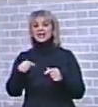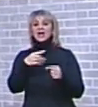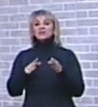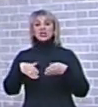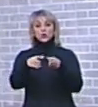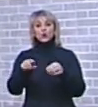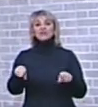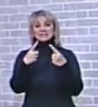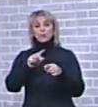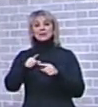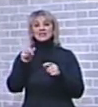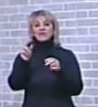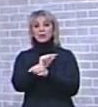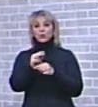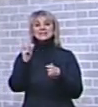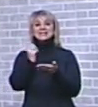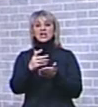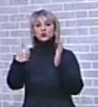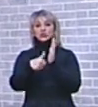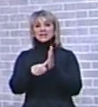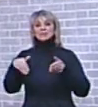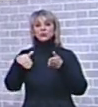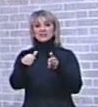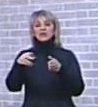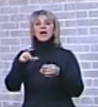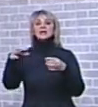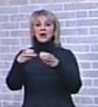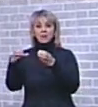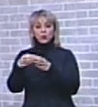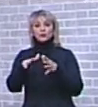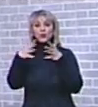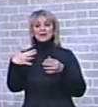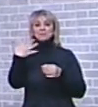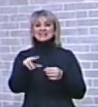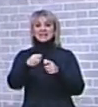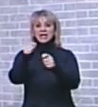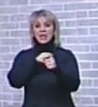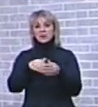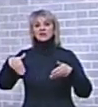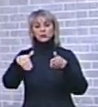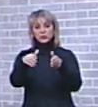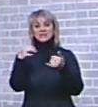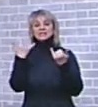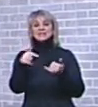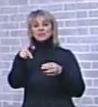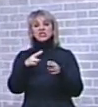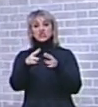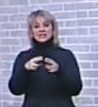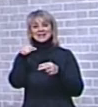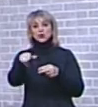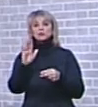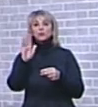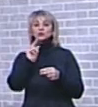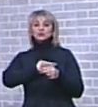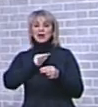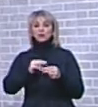восстановили быстро. В ремонте участвовали сразу 6 путевых колонн на более чем 50 км пути. Теперь железнодорожники будут